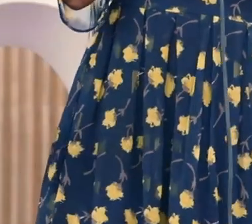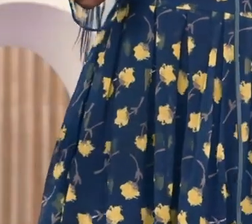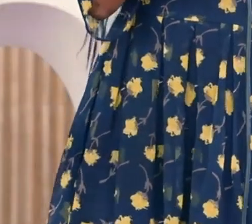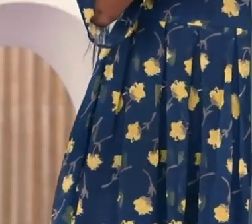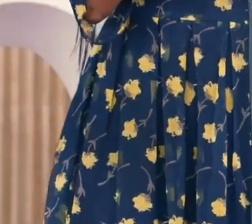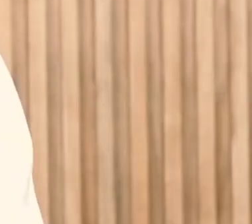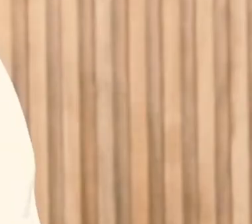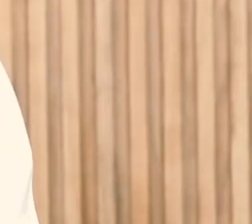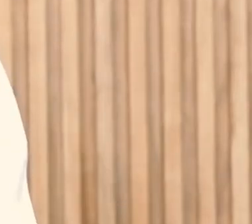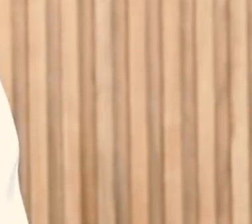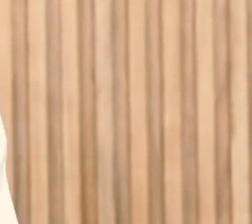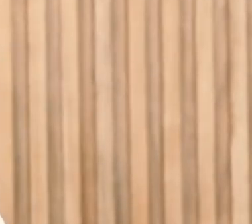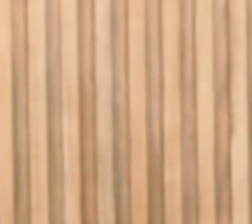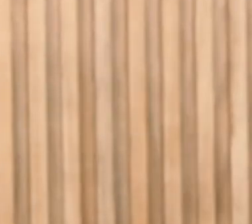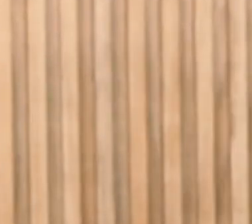vake